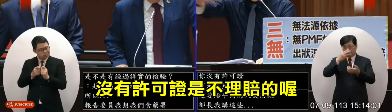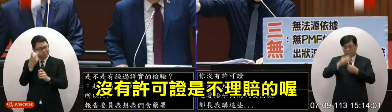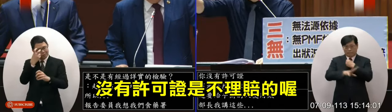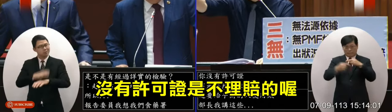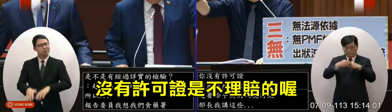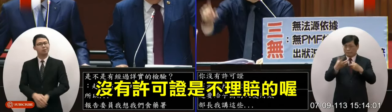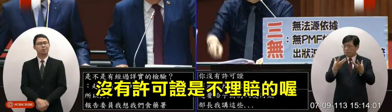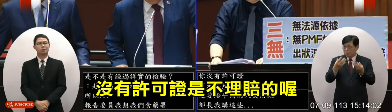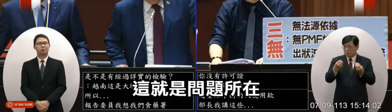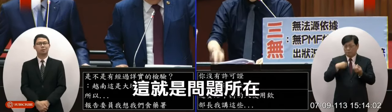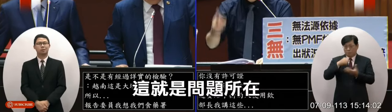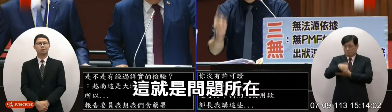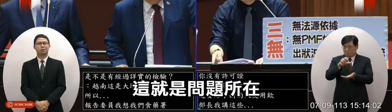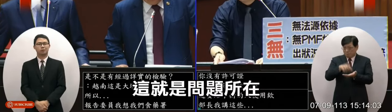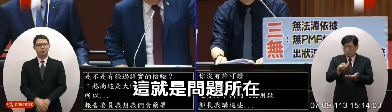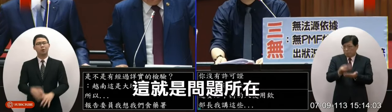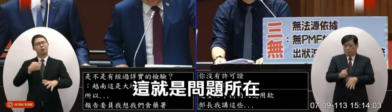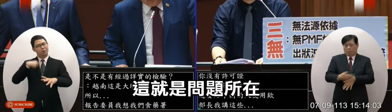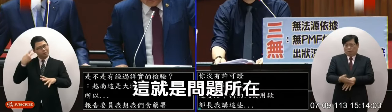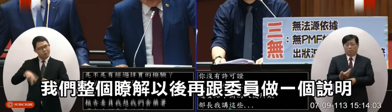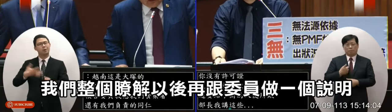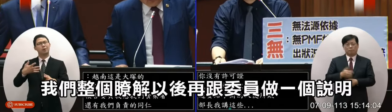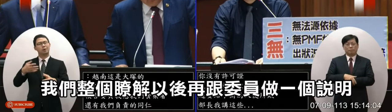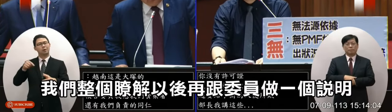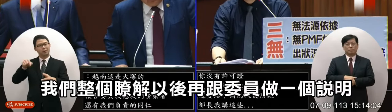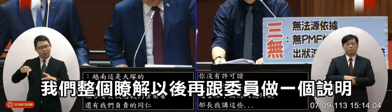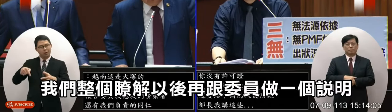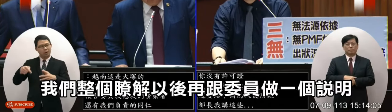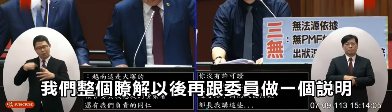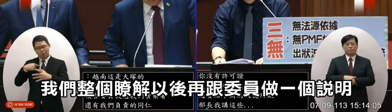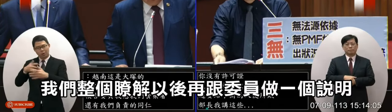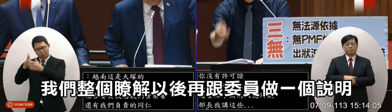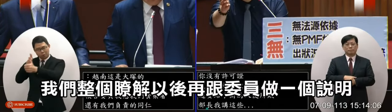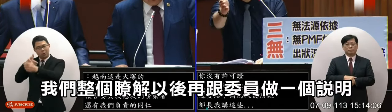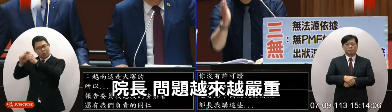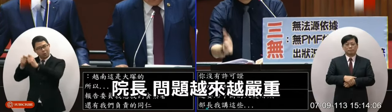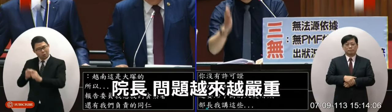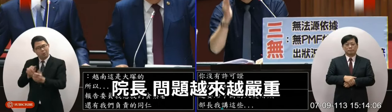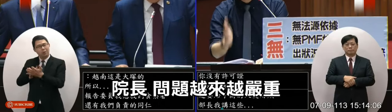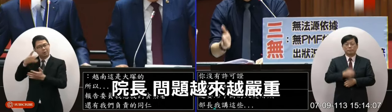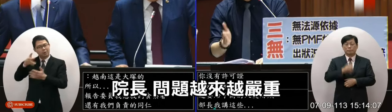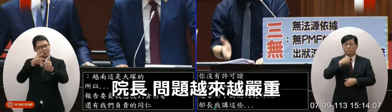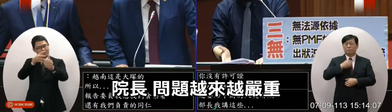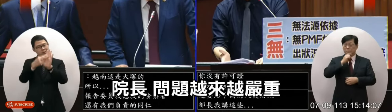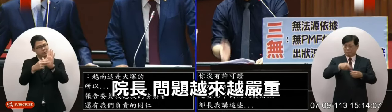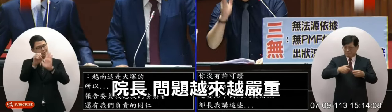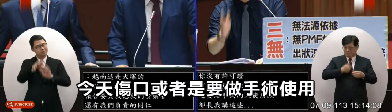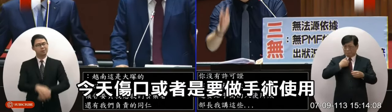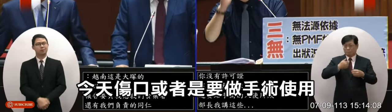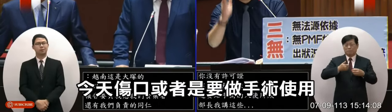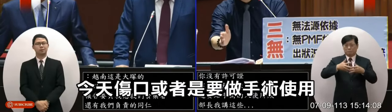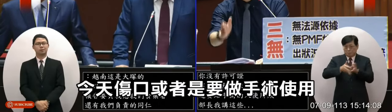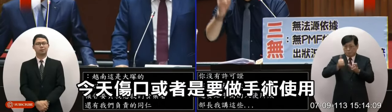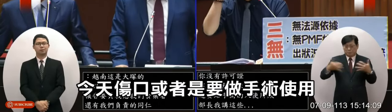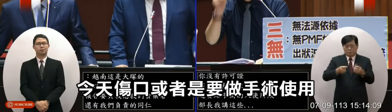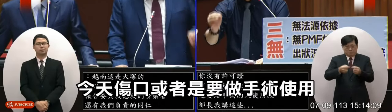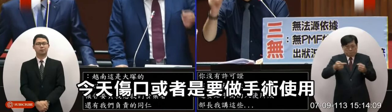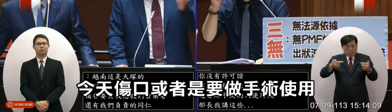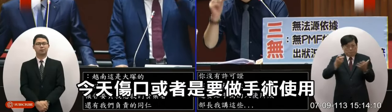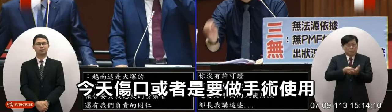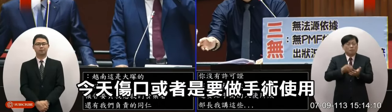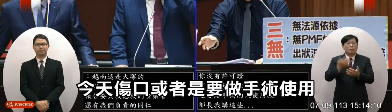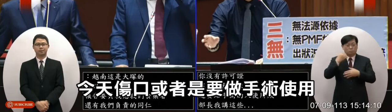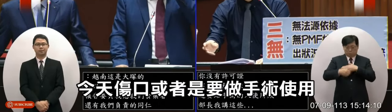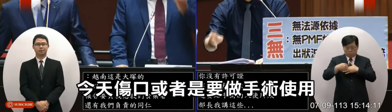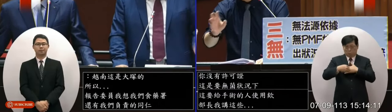许可证是不理赔的哦。 那我们再整个了解以后，再跟委员做一个说明。 院长，问题越来越严重。今天伤口或者是